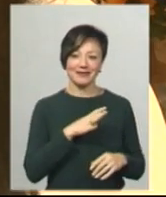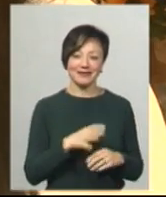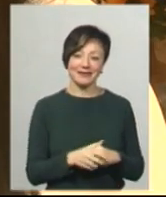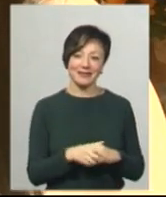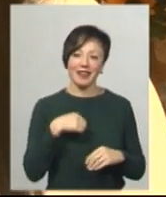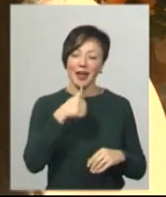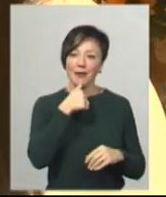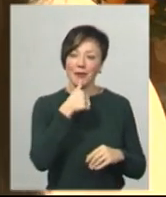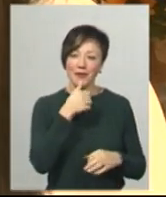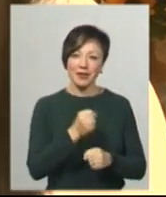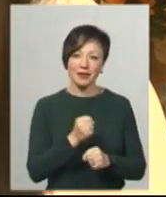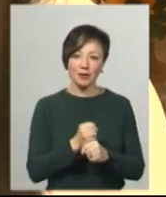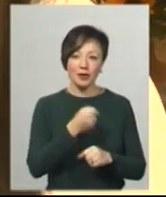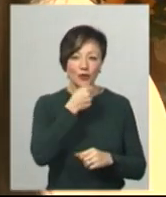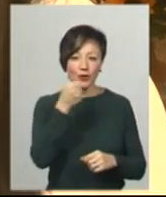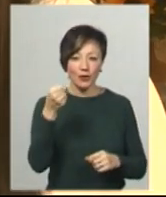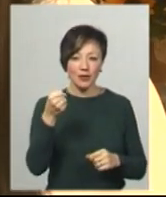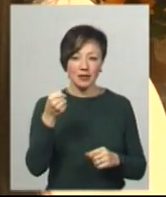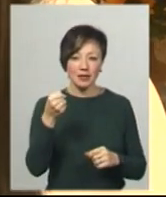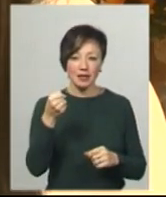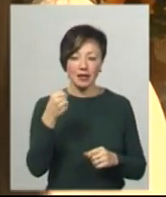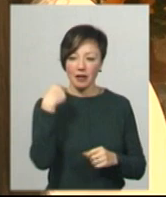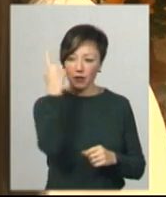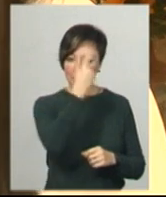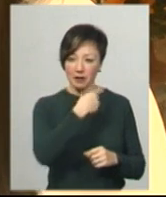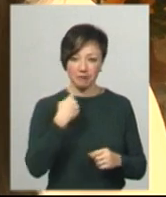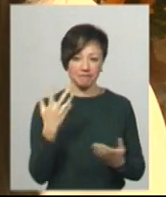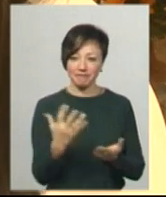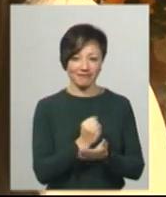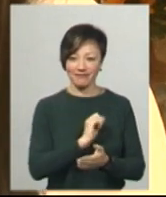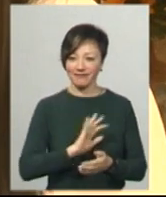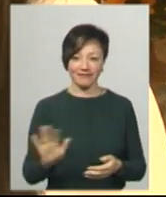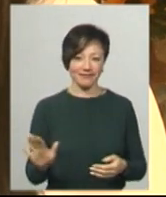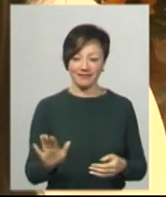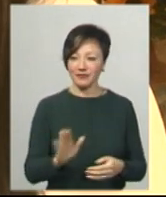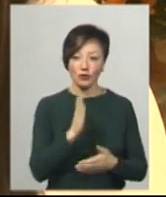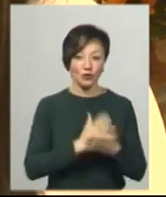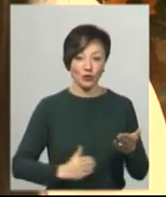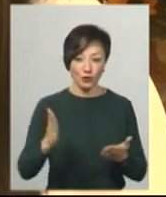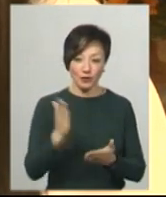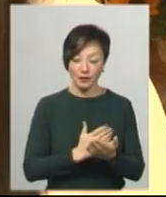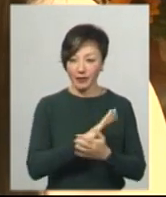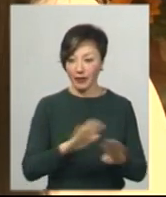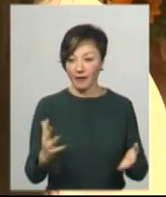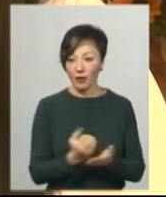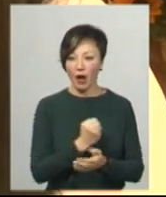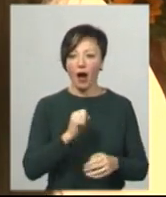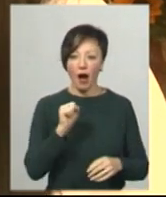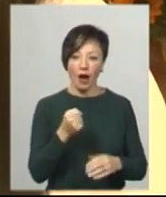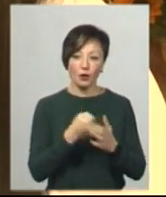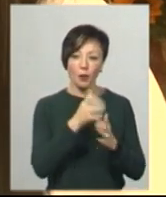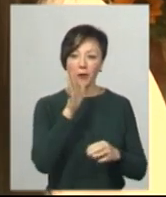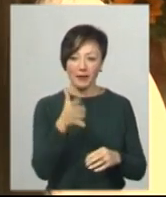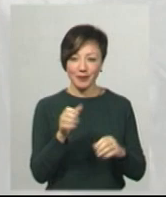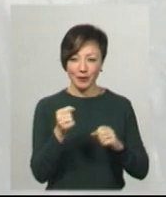пробувала зліпити дорослі лиця, вони в мене не виходить, взагалі не виходить. А такі до років п